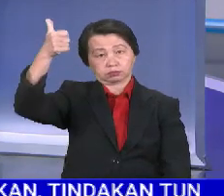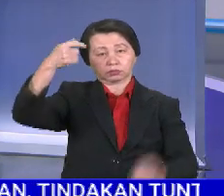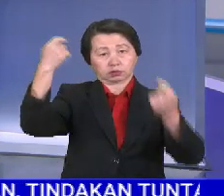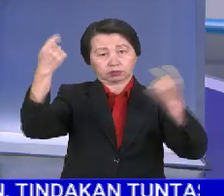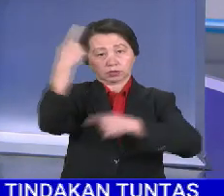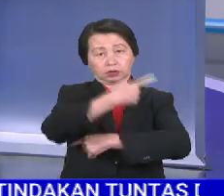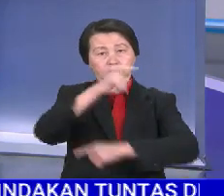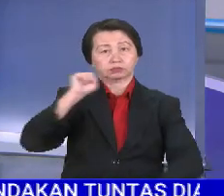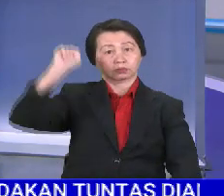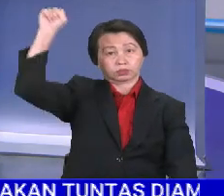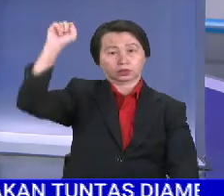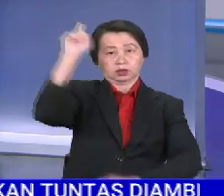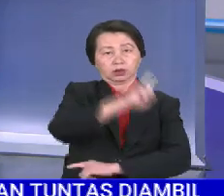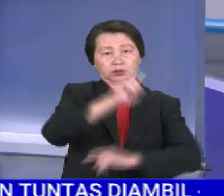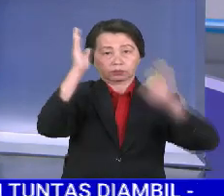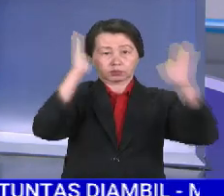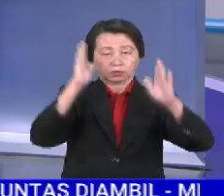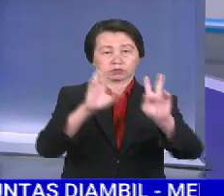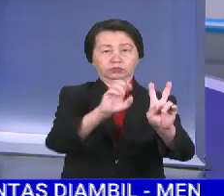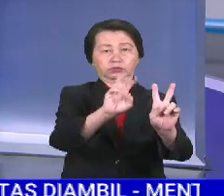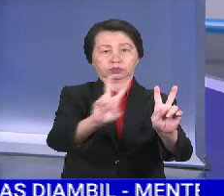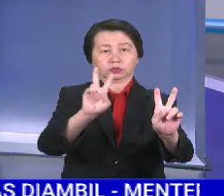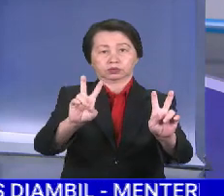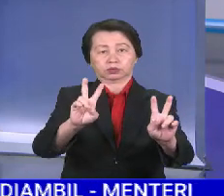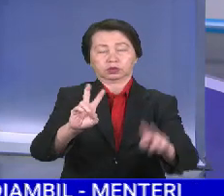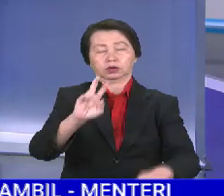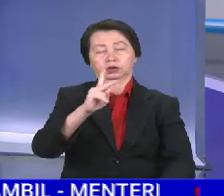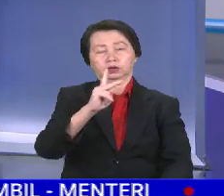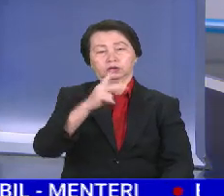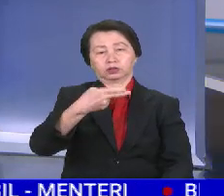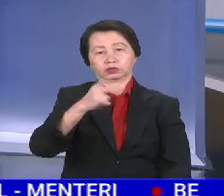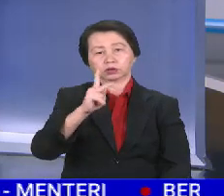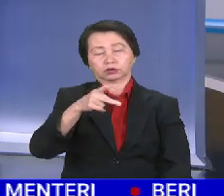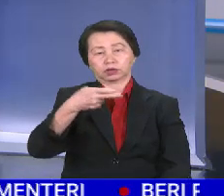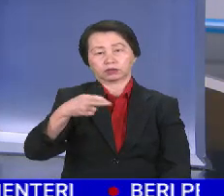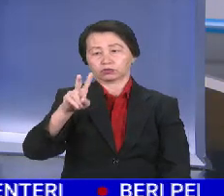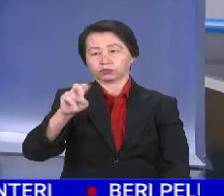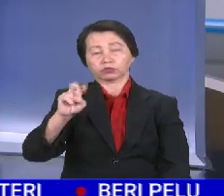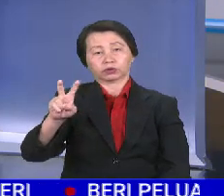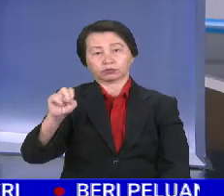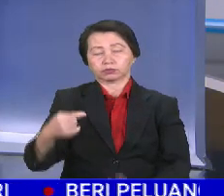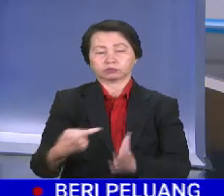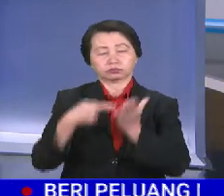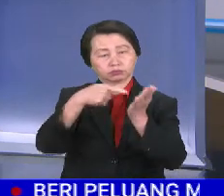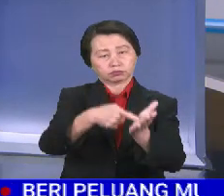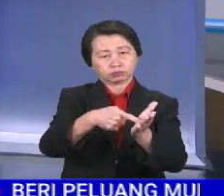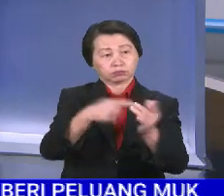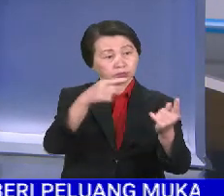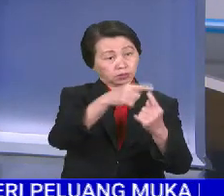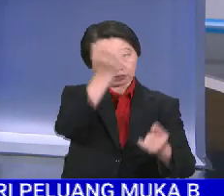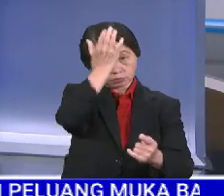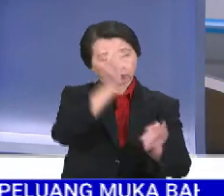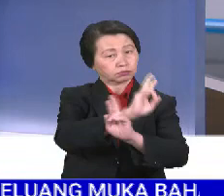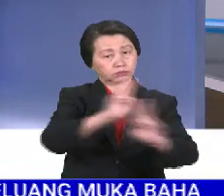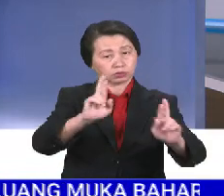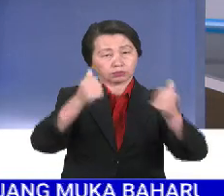Sambutan Hari Kebangsaan dan Hari Malaysia 2022 HKHM 2022 mempersembahkan kepada Al-Sultan Abdullah